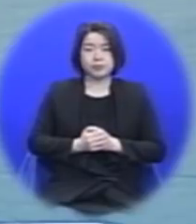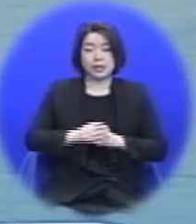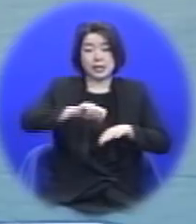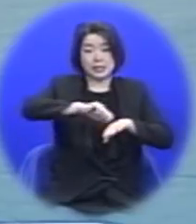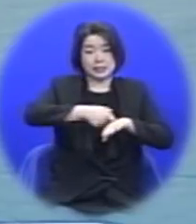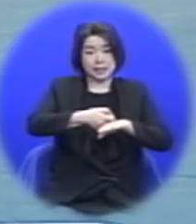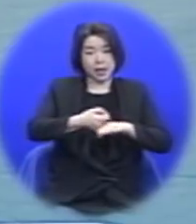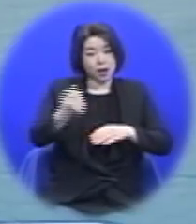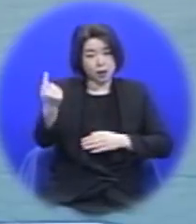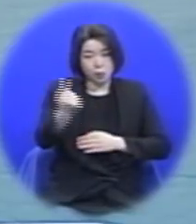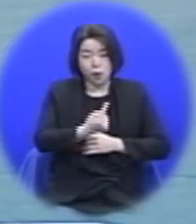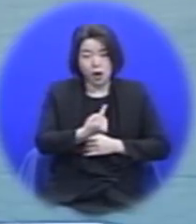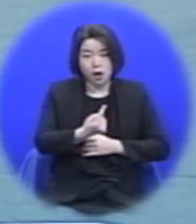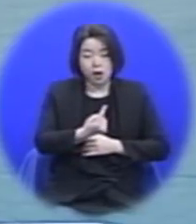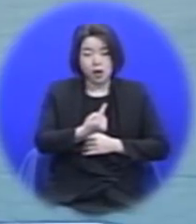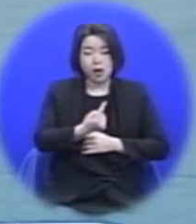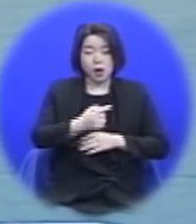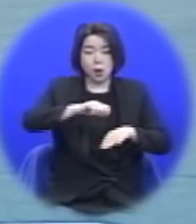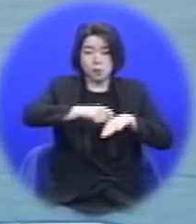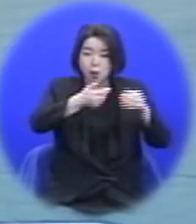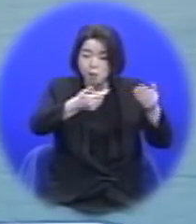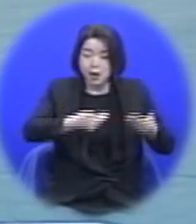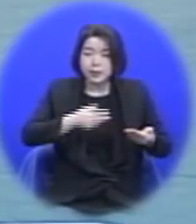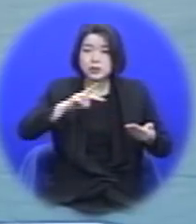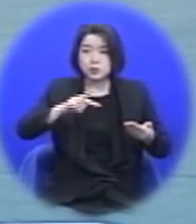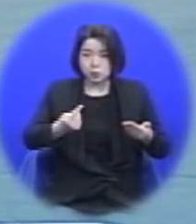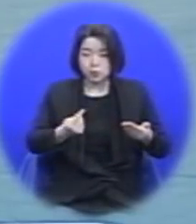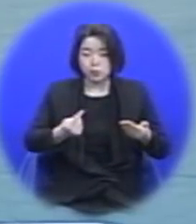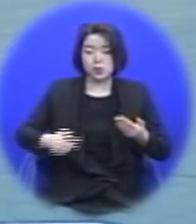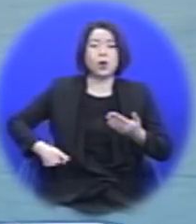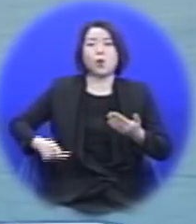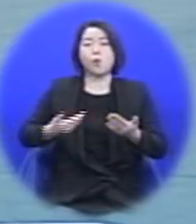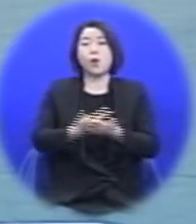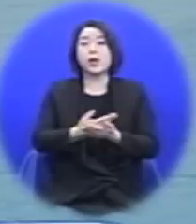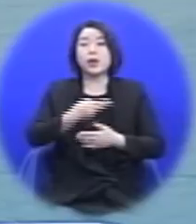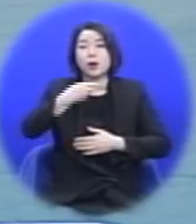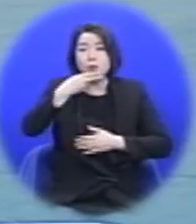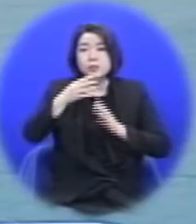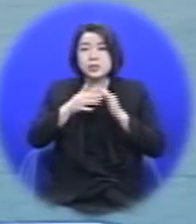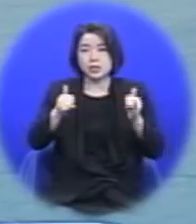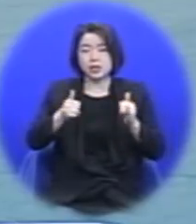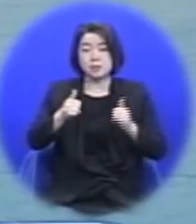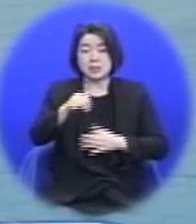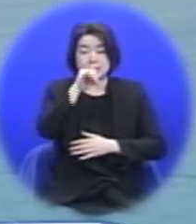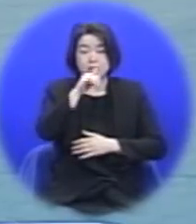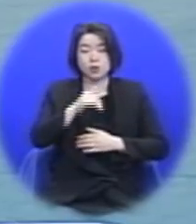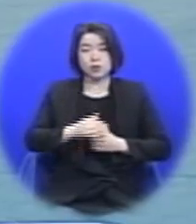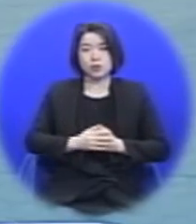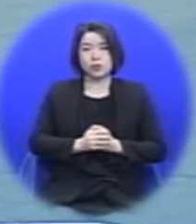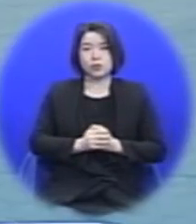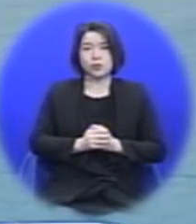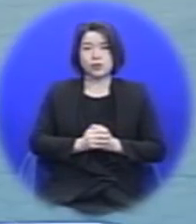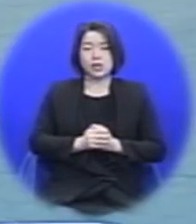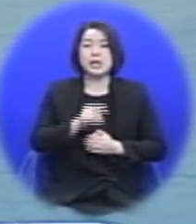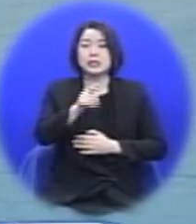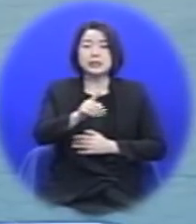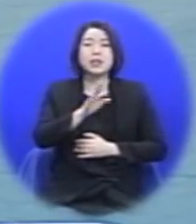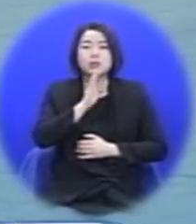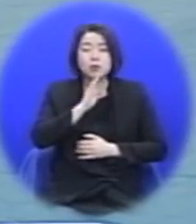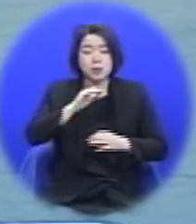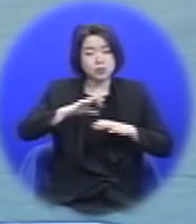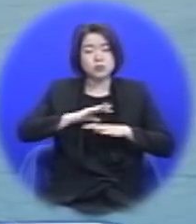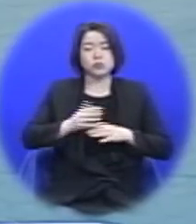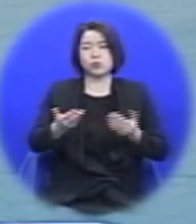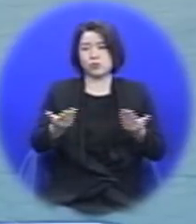재앙을 당했다고 해서, 징계를 당했다고 해서 회개하지 않는 사람들이 있습니다. 그게 정말